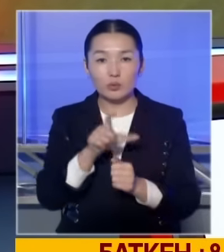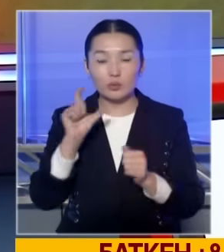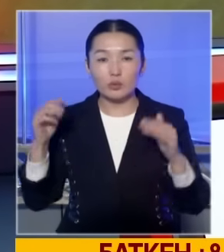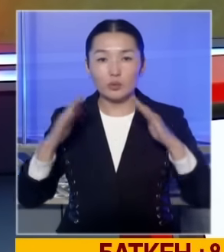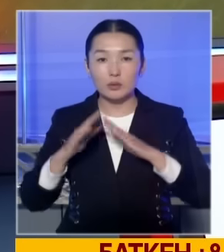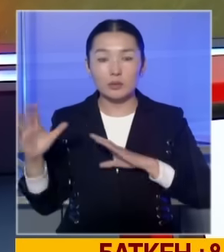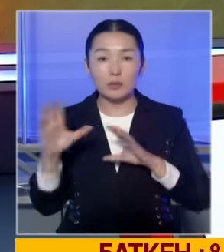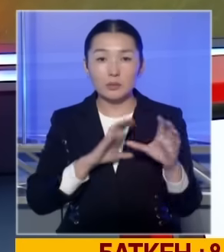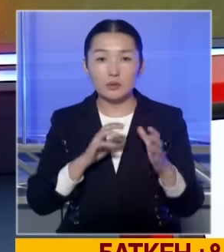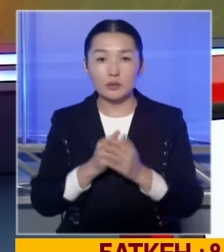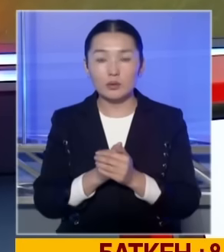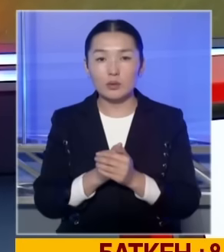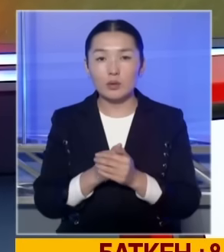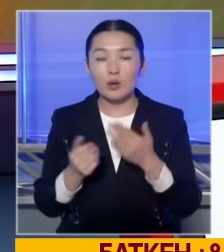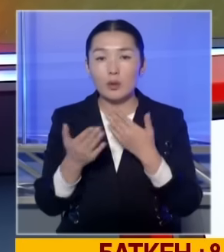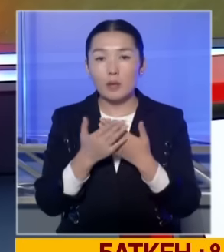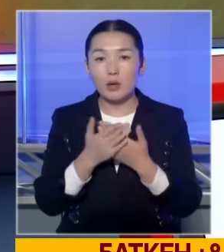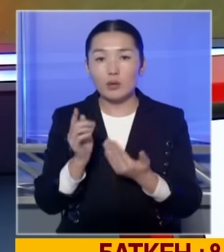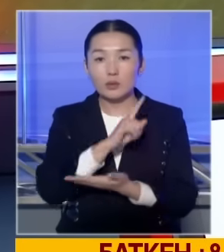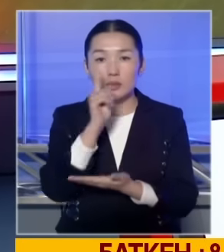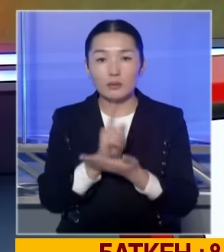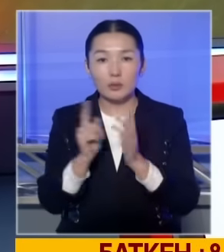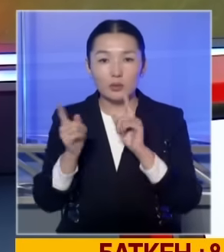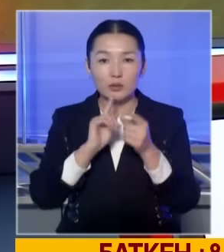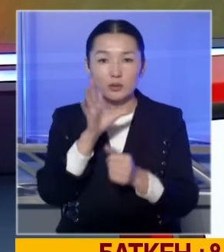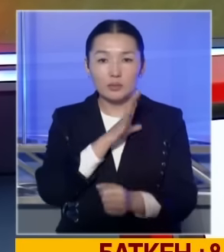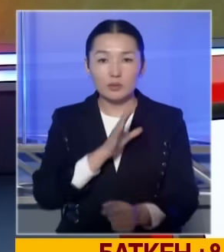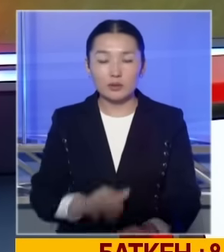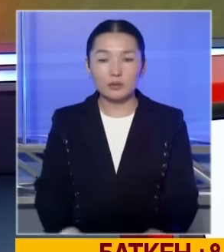жай менен камсыз кылуу сыяктуу маселелер көтөрүлдү.